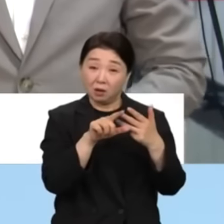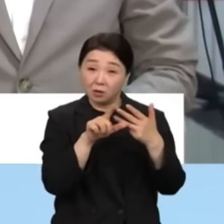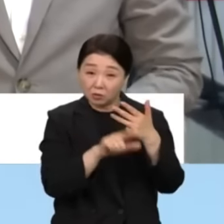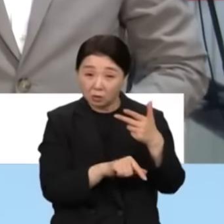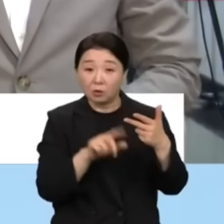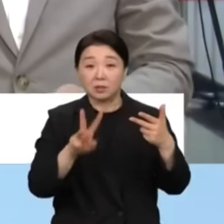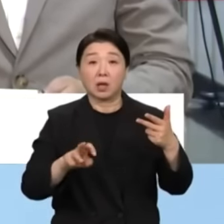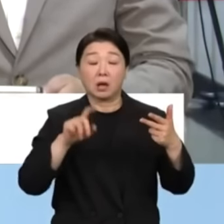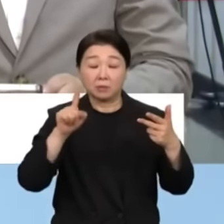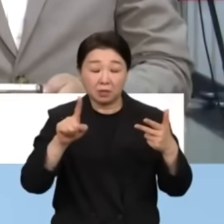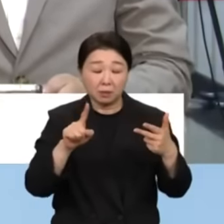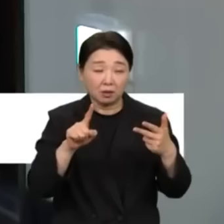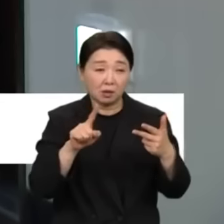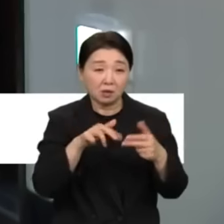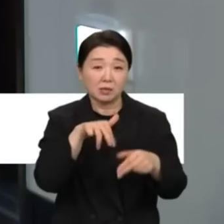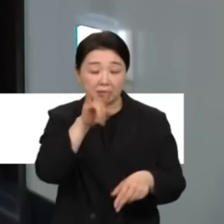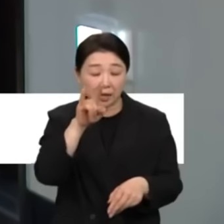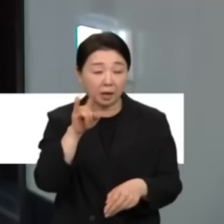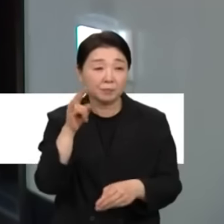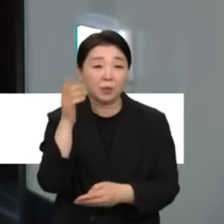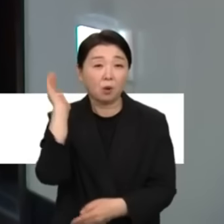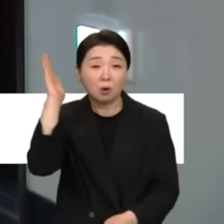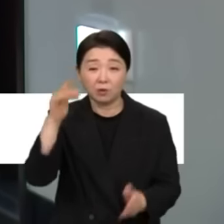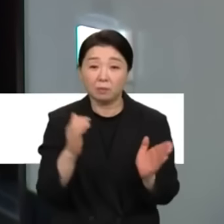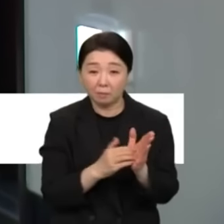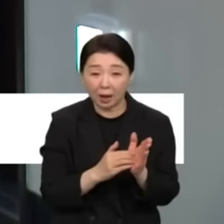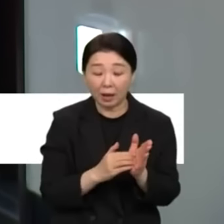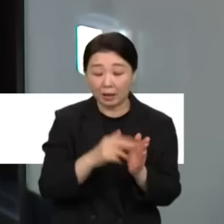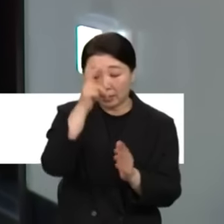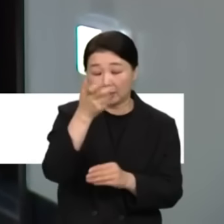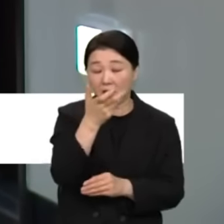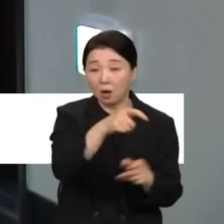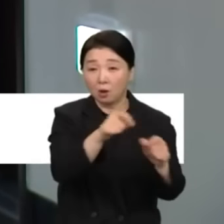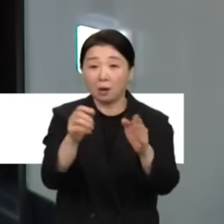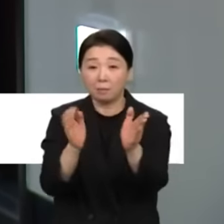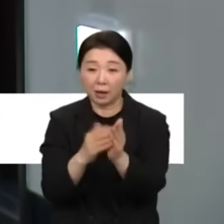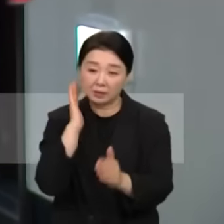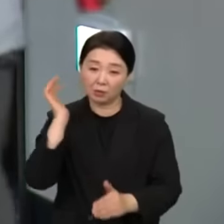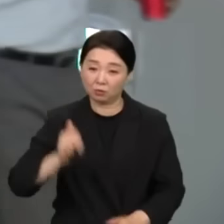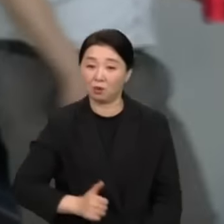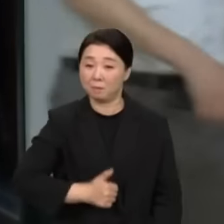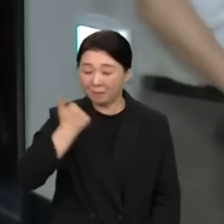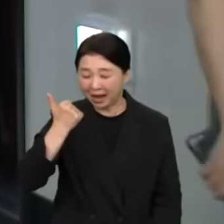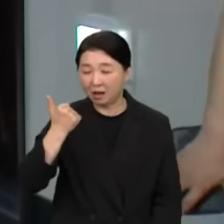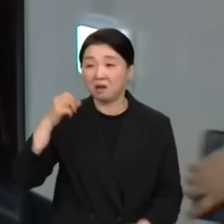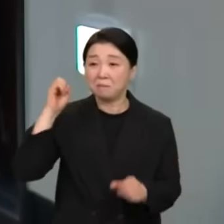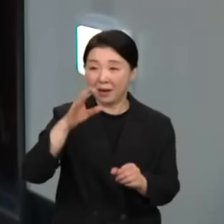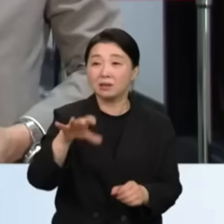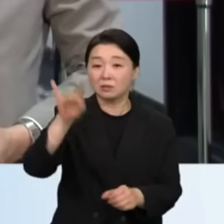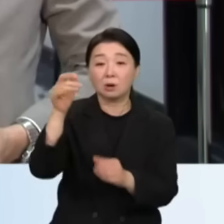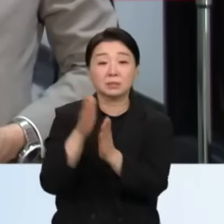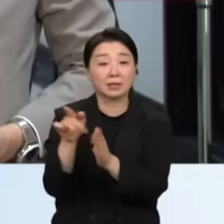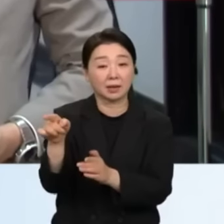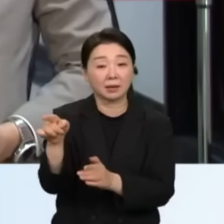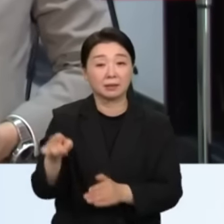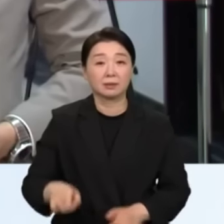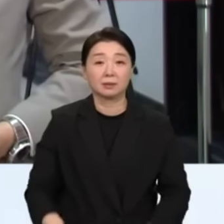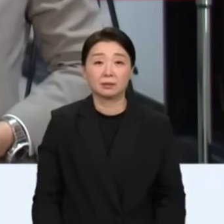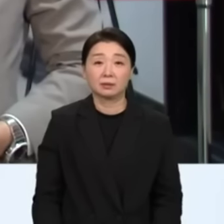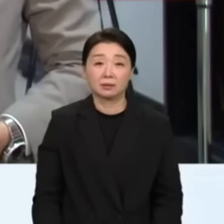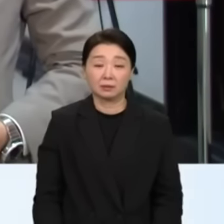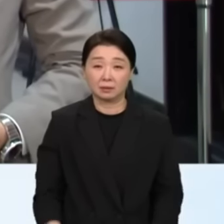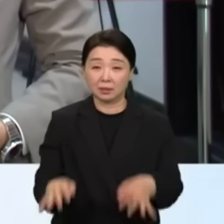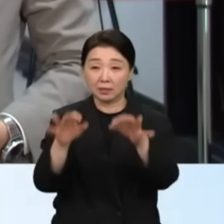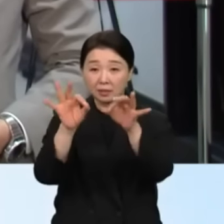브리핑이 중단되고 사건의 이첩이 보류된 데 대해 VIP가 격노했다고 말한 걸로 지목된 인물입니다. 네, 그런데 김